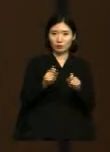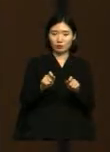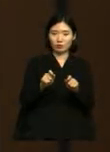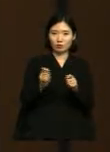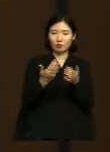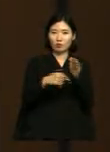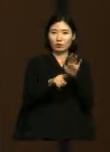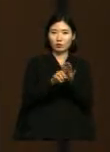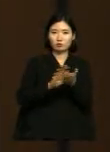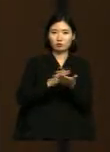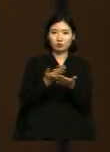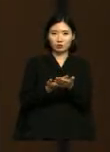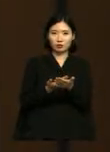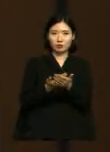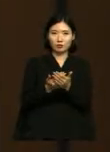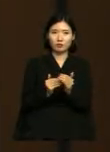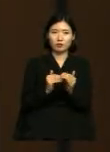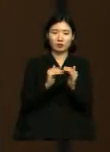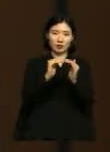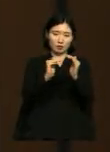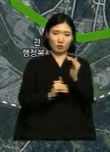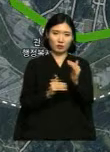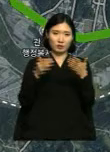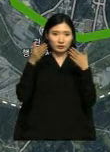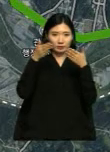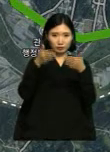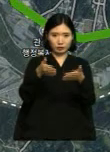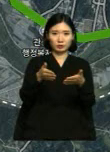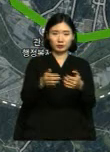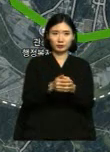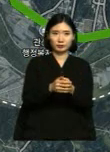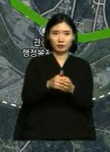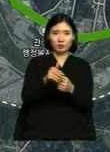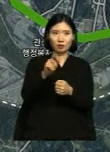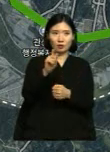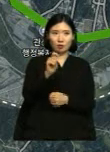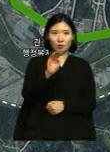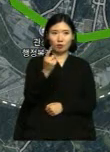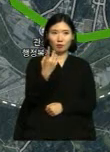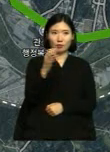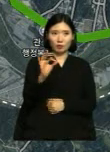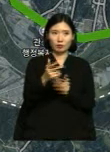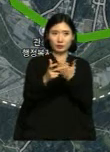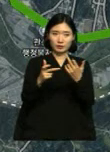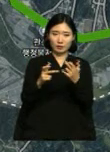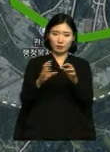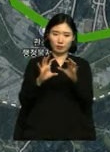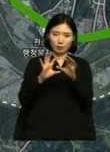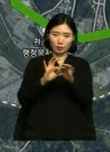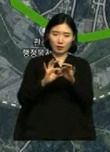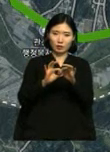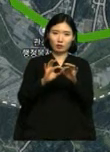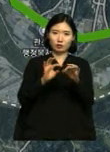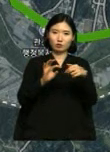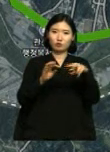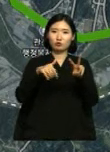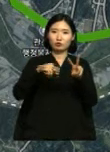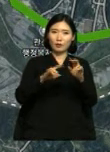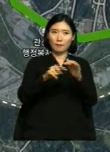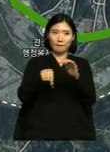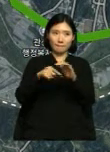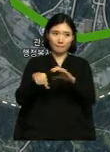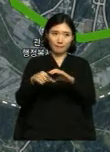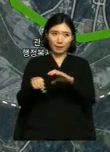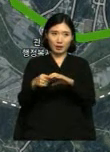공개된 수정 노선안에 이목이 집중됐습니다. 고봉산을 관통할 예정이던 두 개의 터널을 1.1km